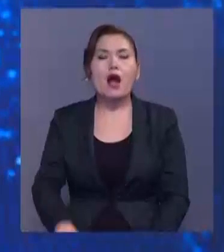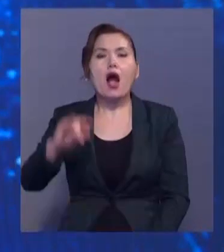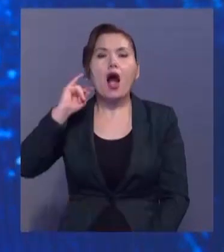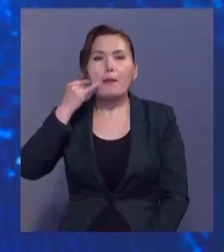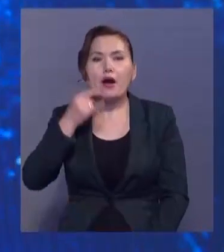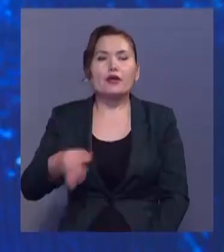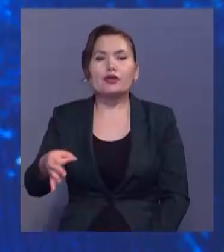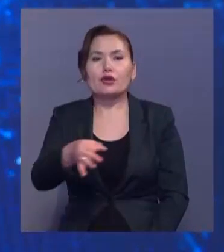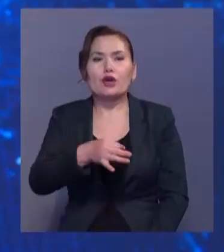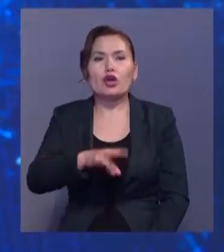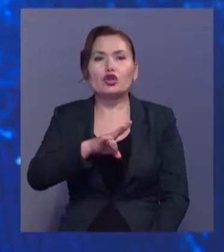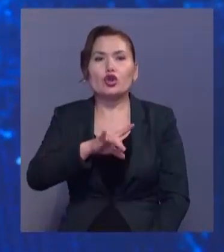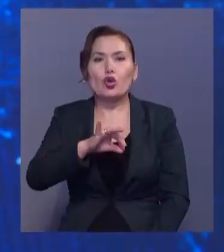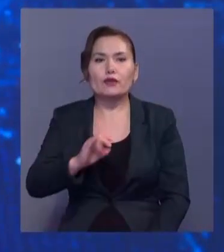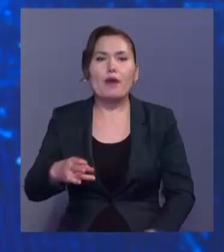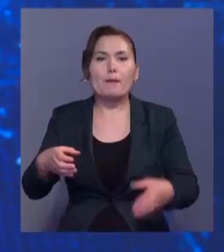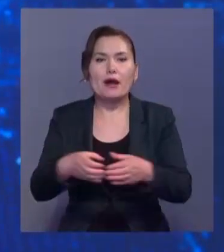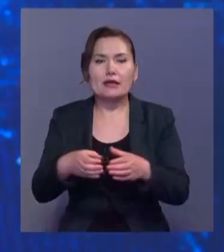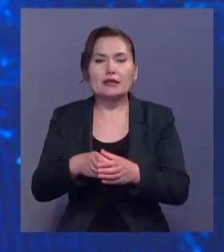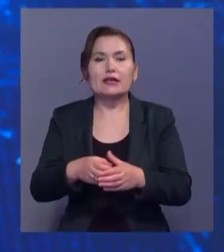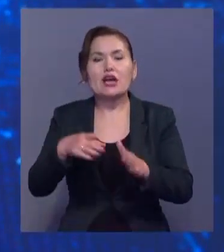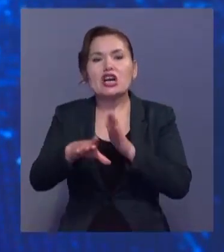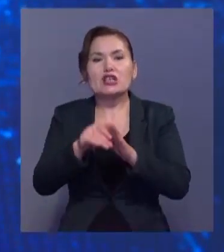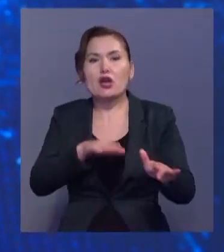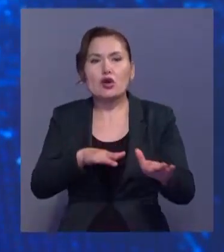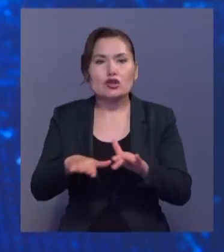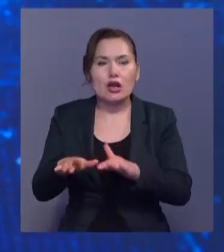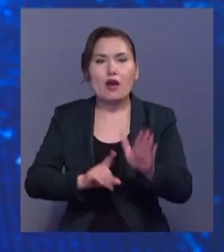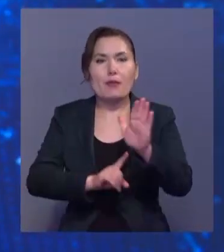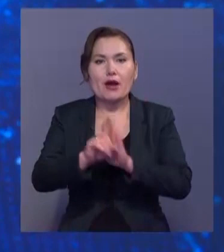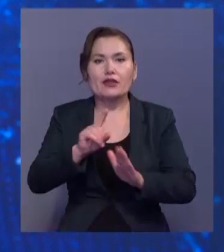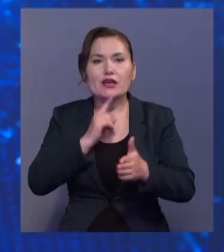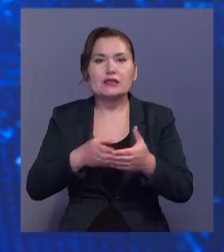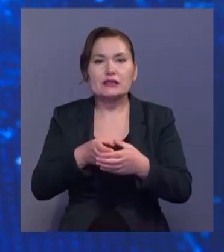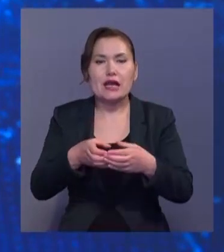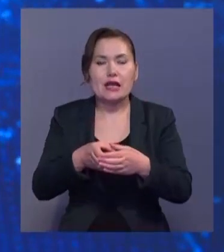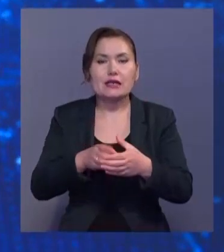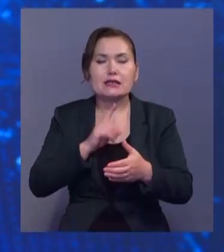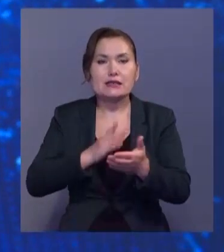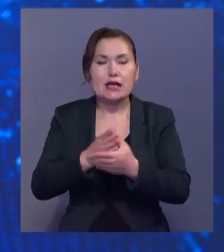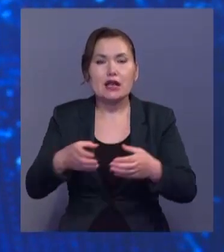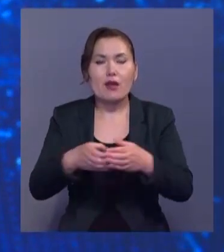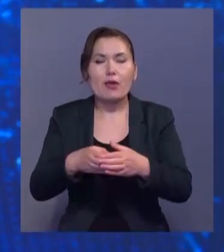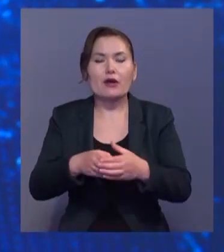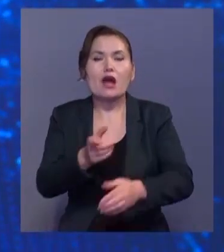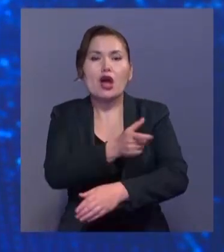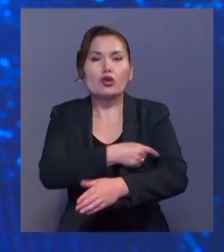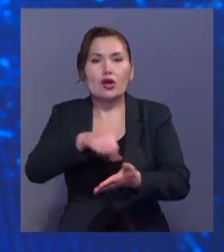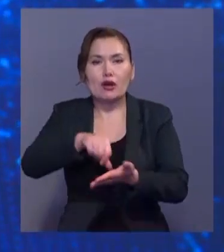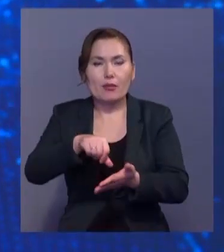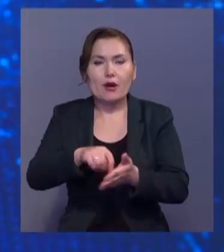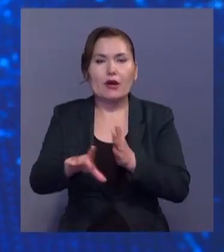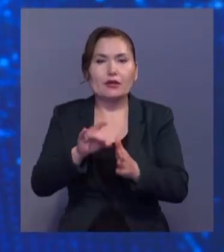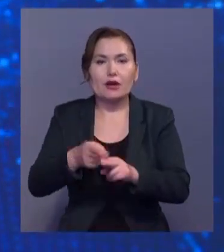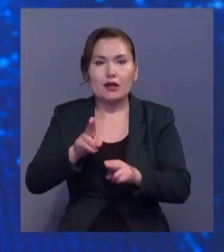Павлодар облысында Нұр Отан партиясының ішкі сайлау шаралары өтті. Бүгін саяси ұйым мүшелері дәстүрлі түрде дауыс берді.